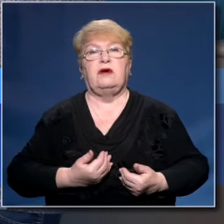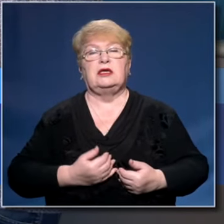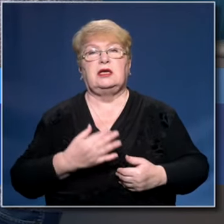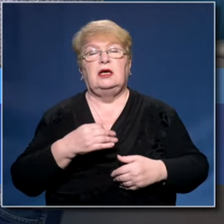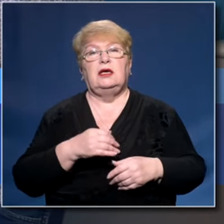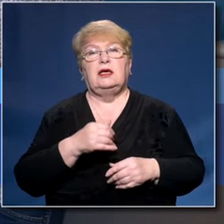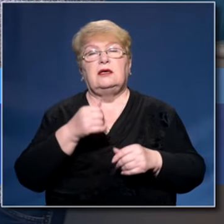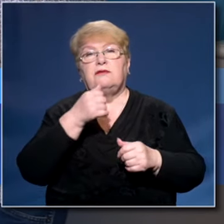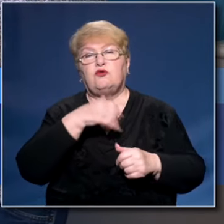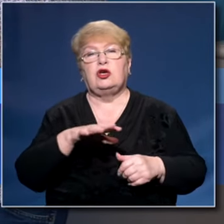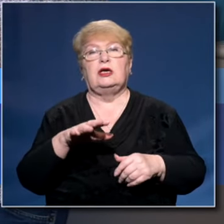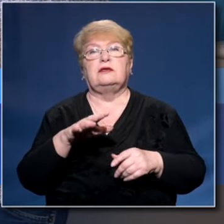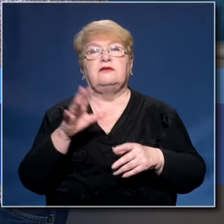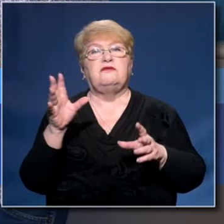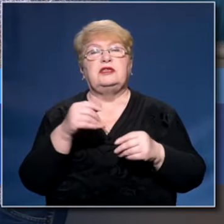обва